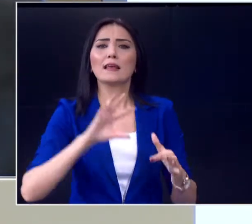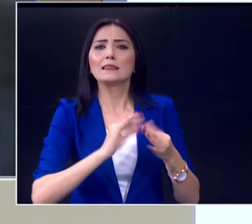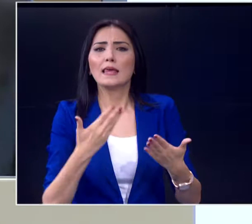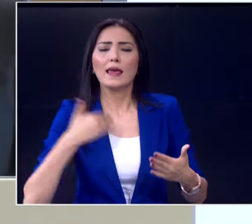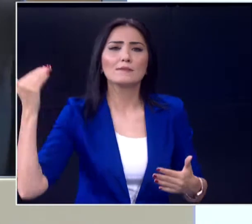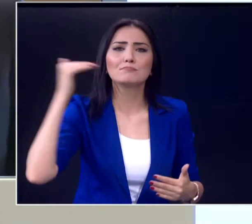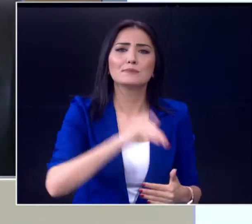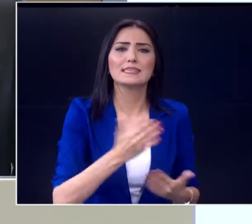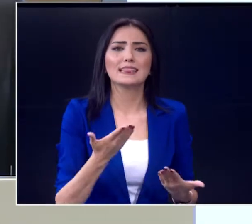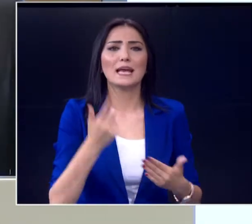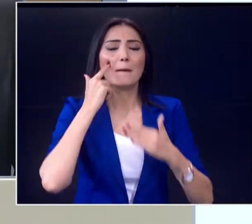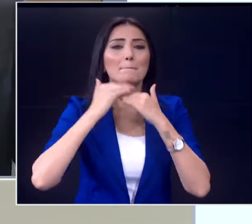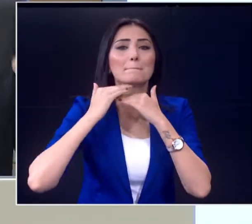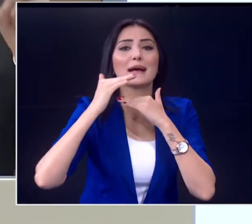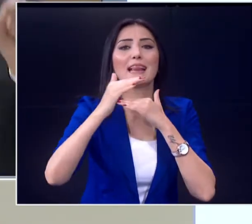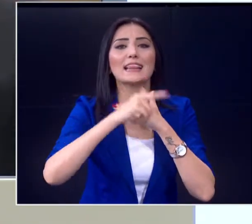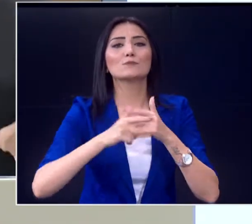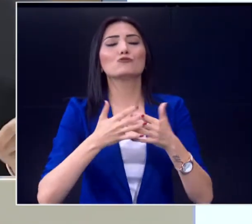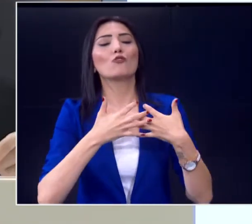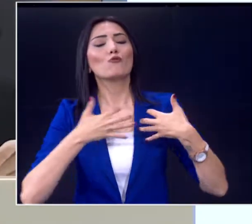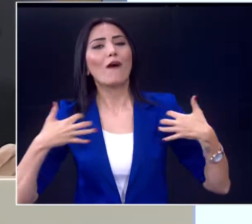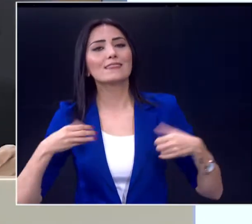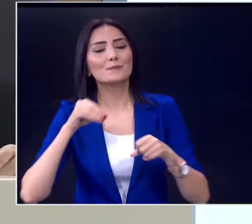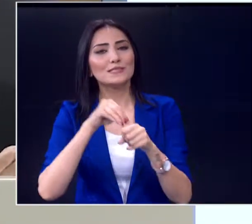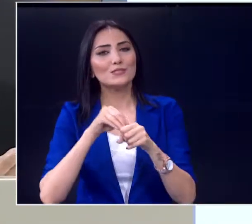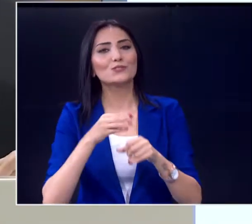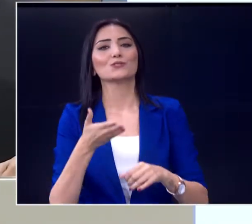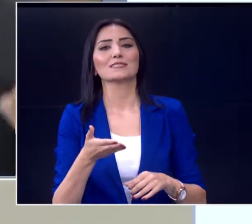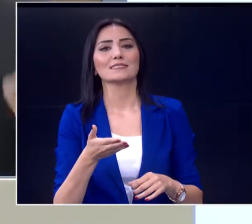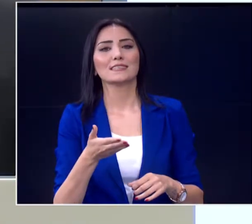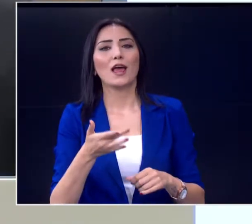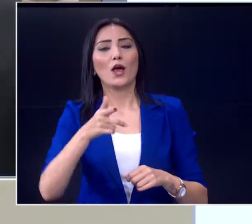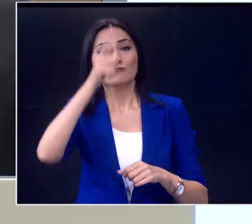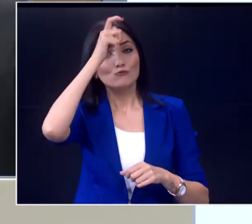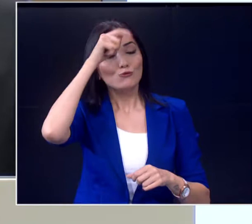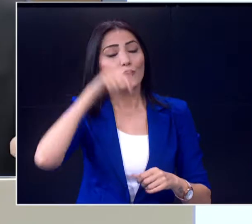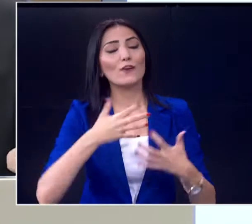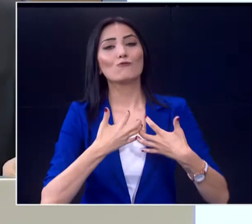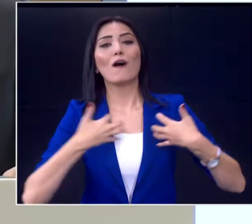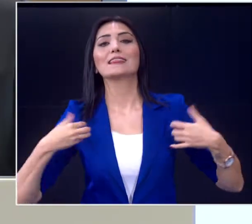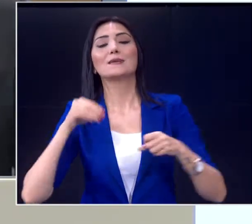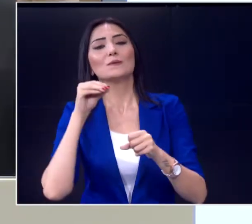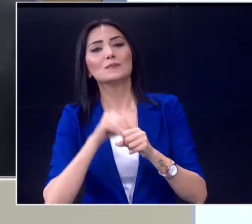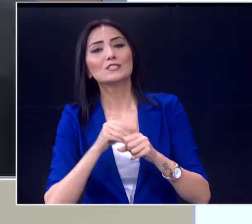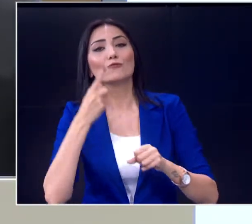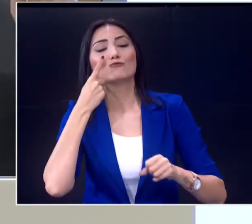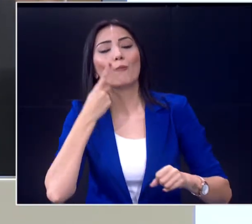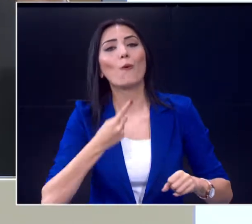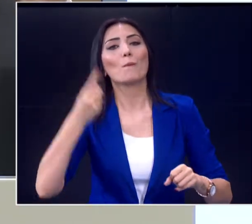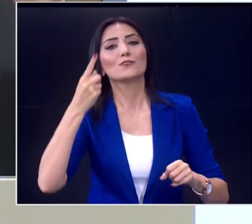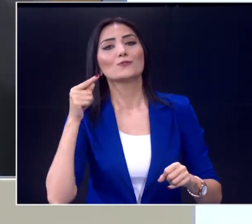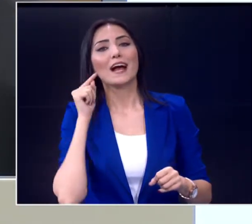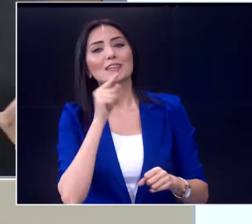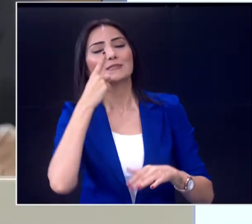indik? Milletimize güvendiğimiz için, ülkemize güvendiğimiz için,